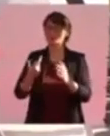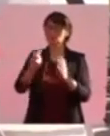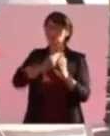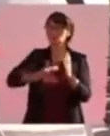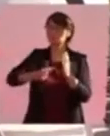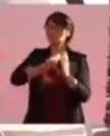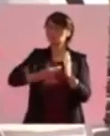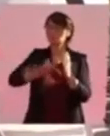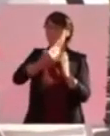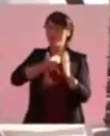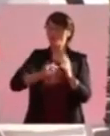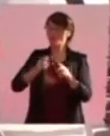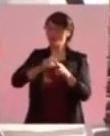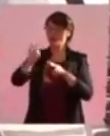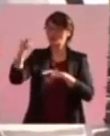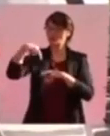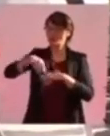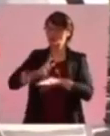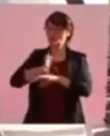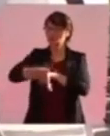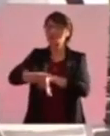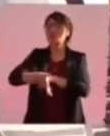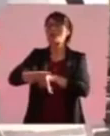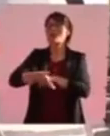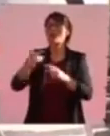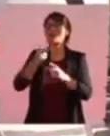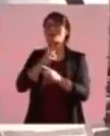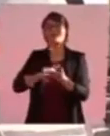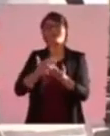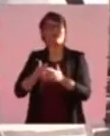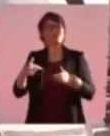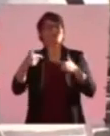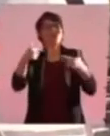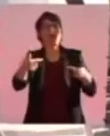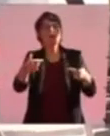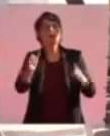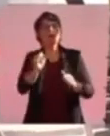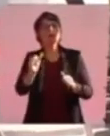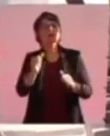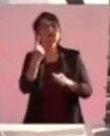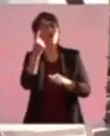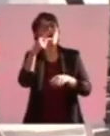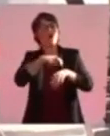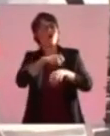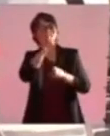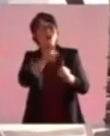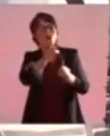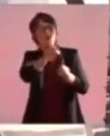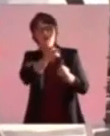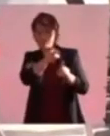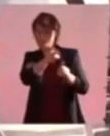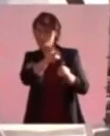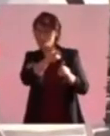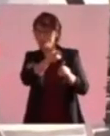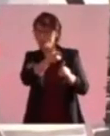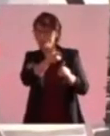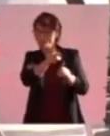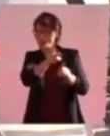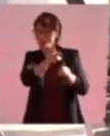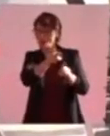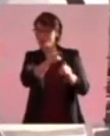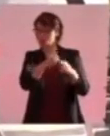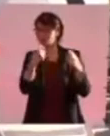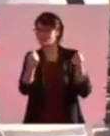non più l'intervento del medico di medicina generale ma bensì un approccio multi fatto reale e